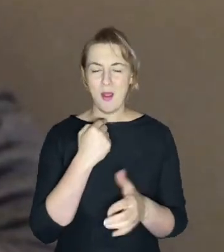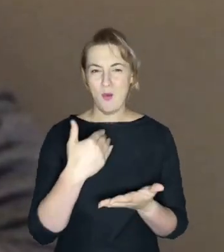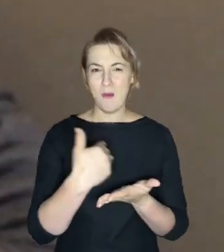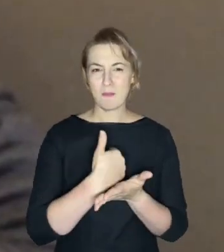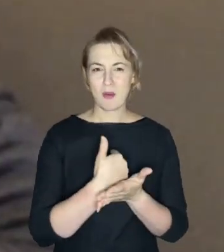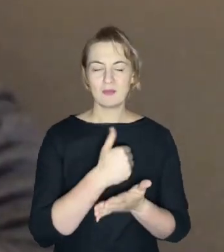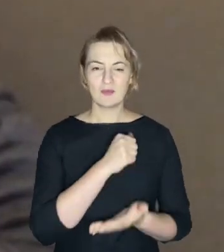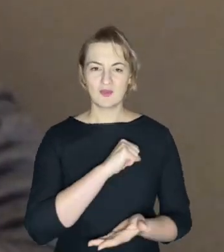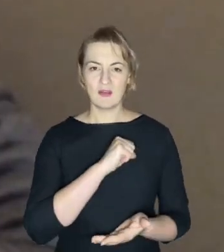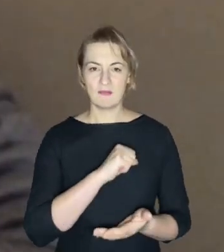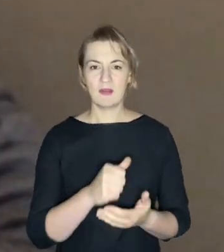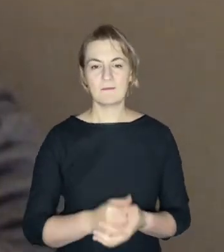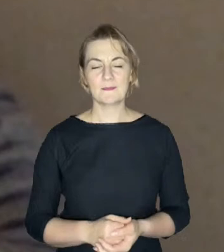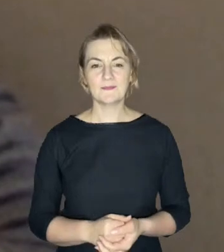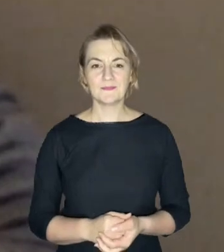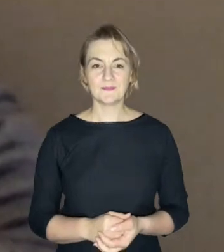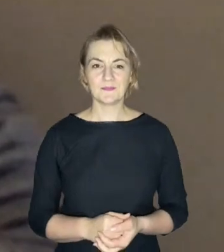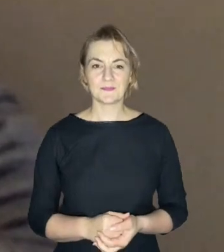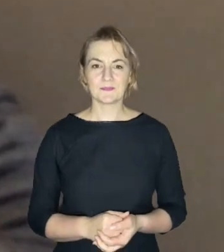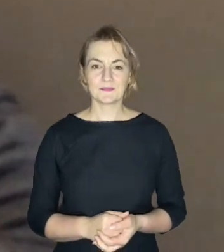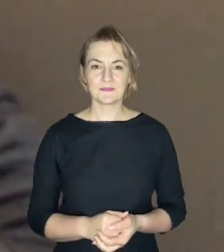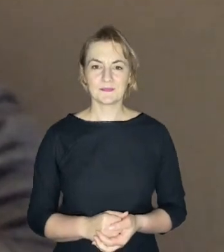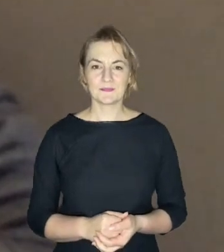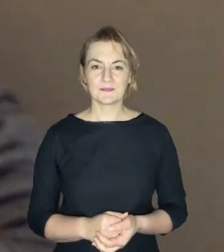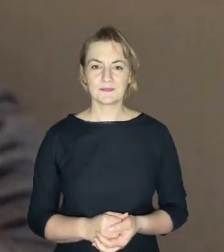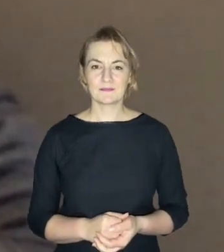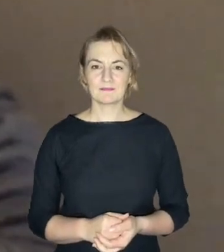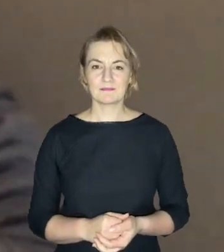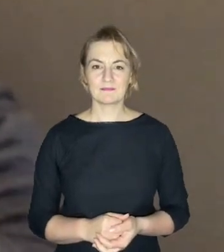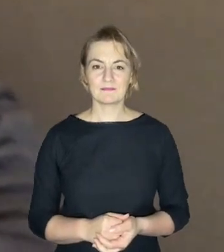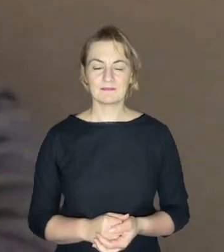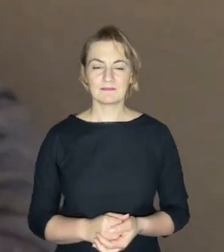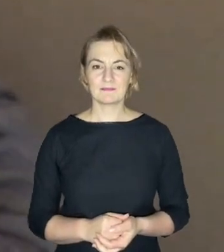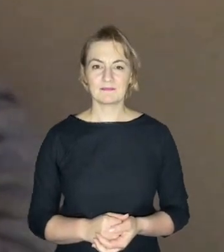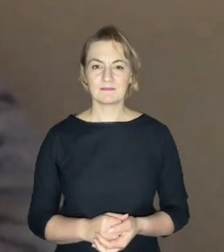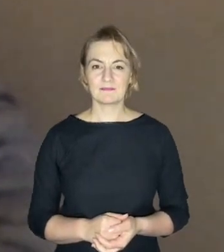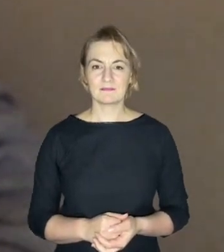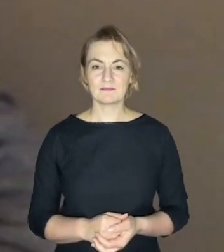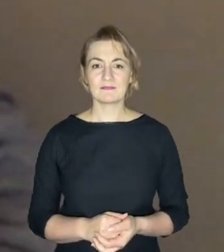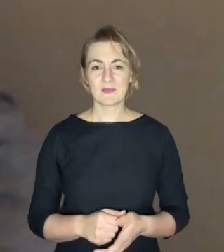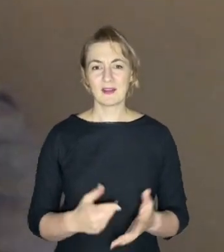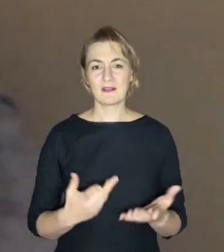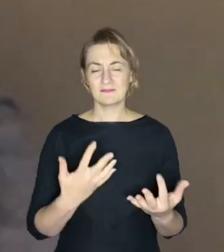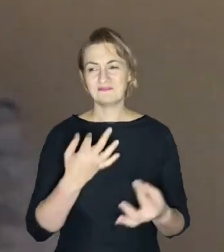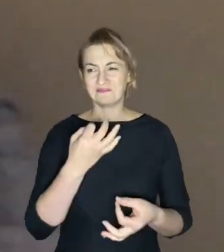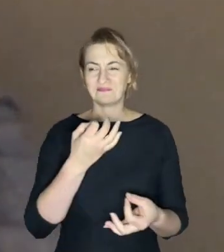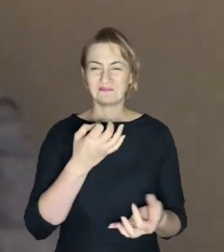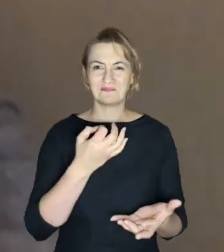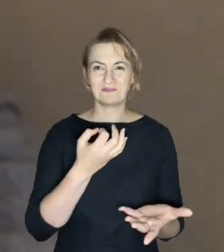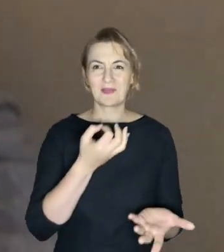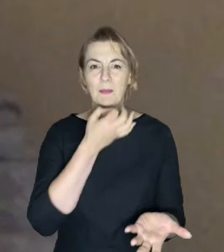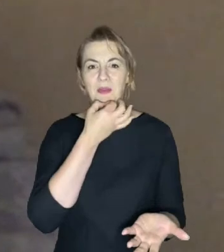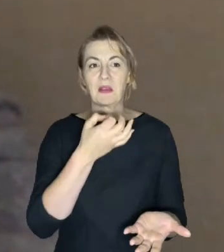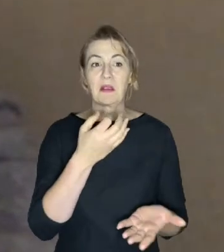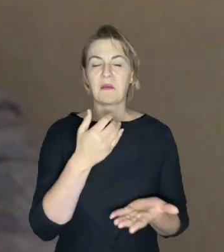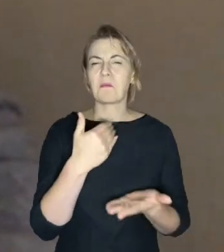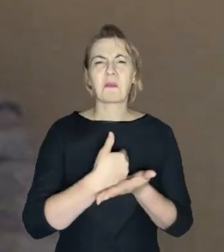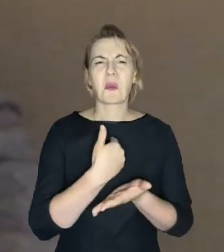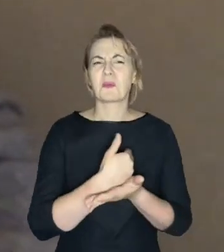na wystarczającą skalę. Bo oczywiście jest pytanie, co to znaczy pomóż